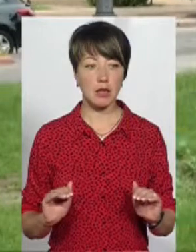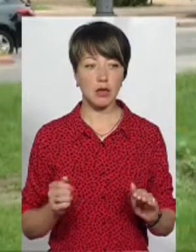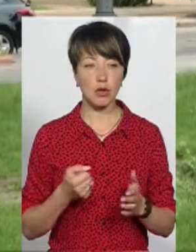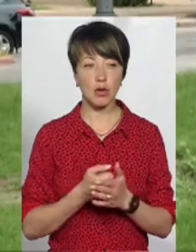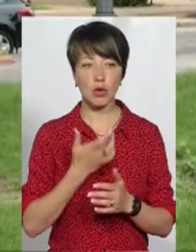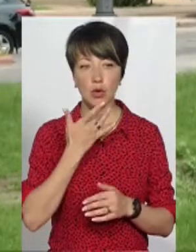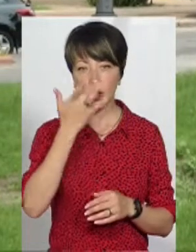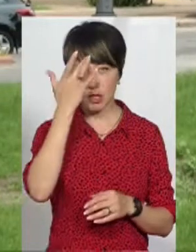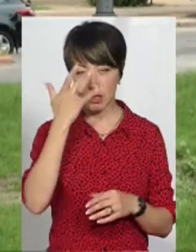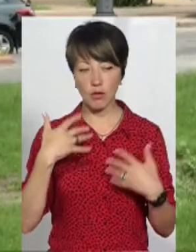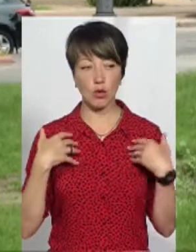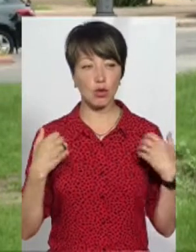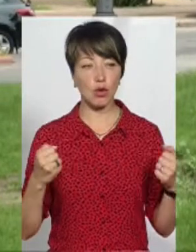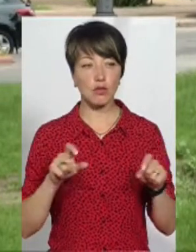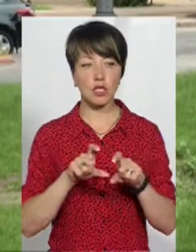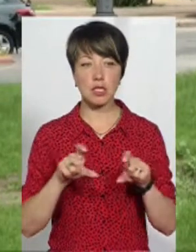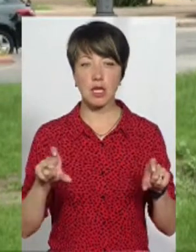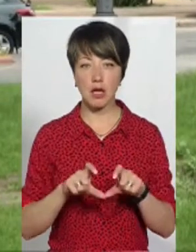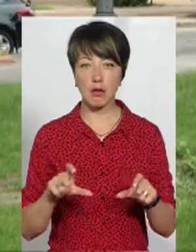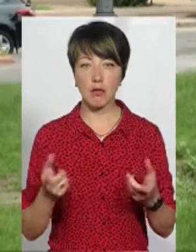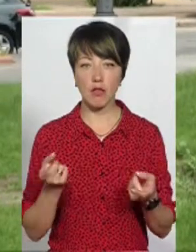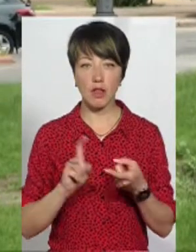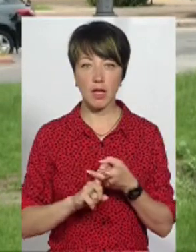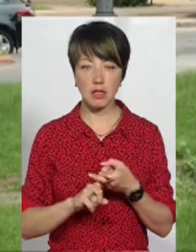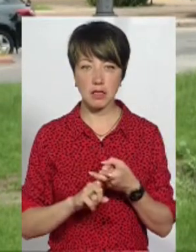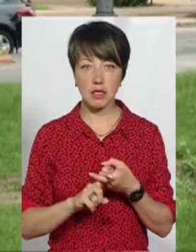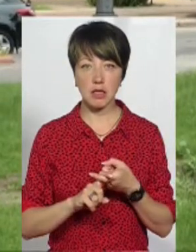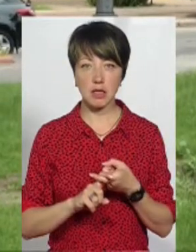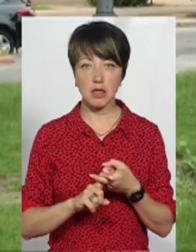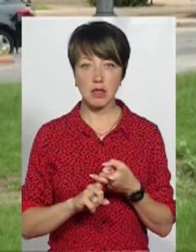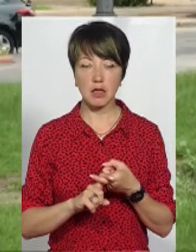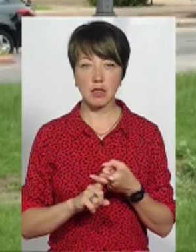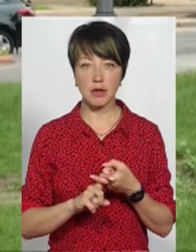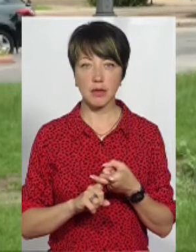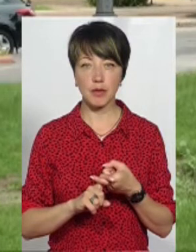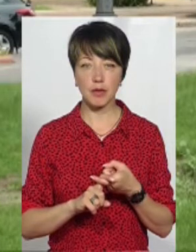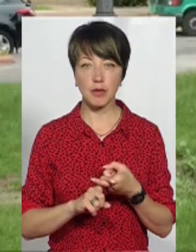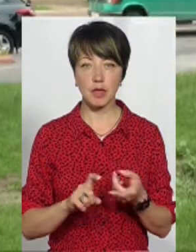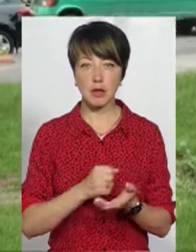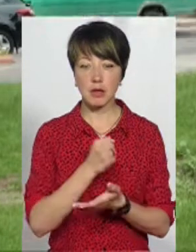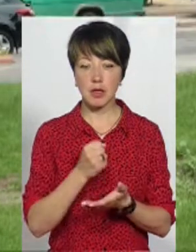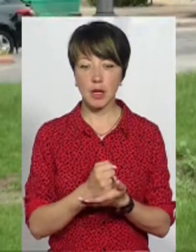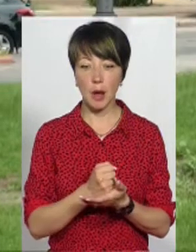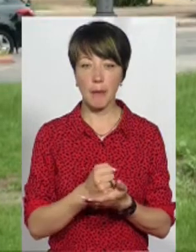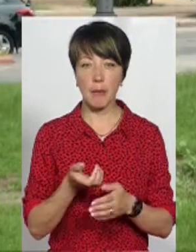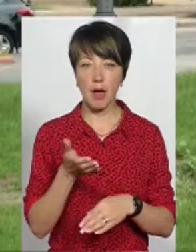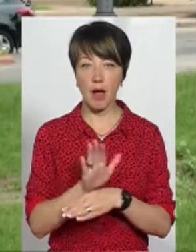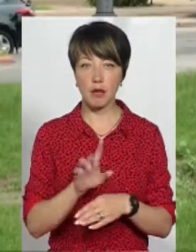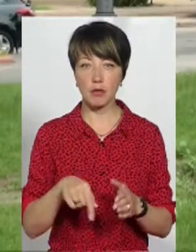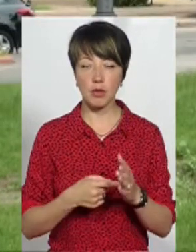літніх оздоровчих закладів. Це пов'язано насамперед з прийняттям наказу міської ради